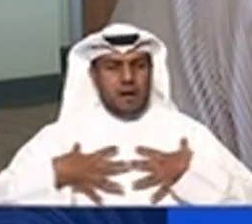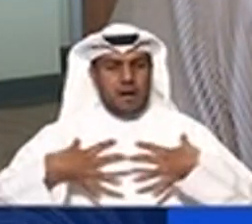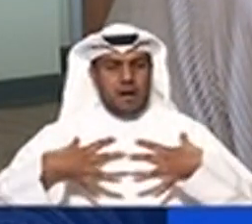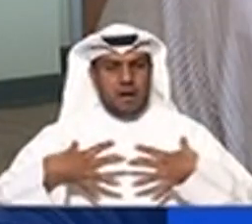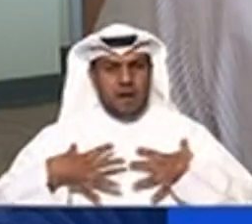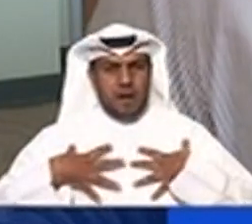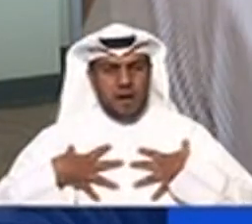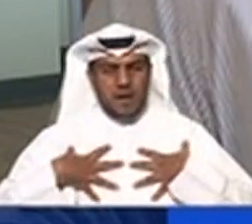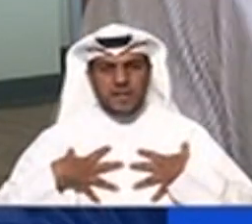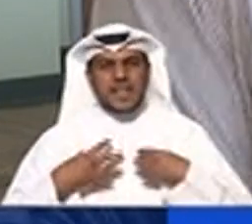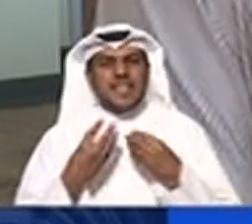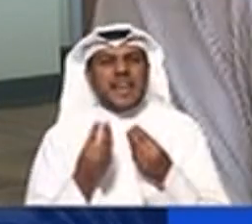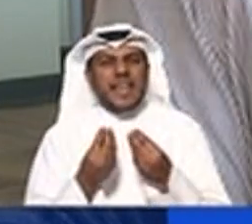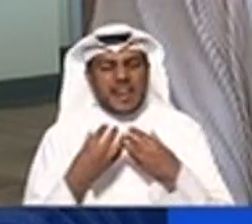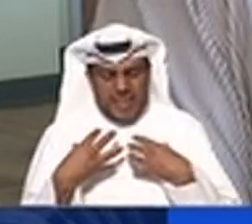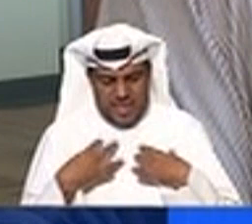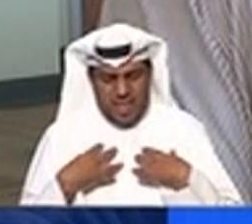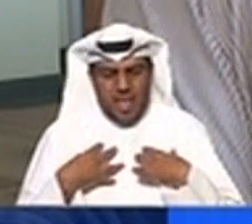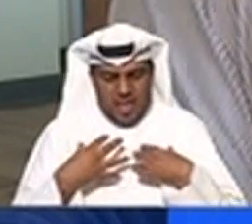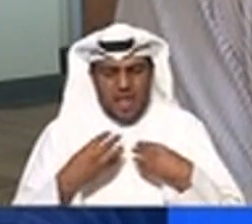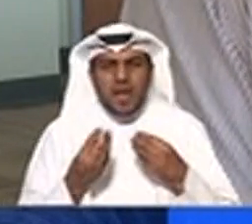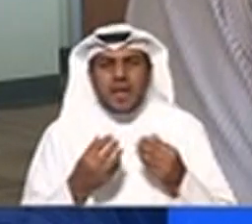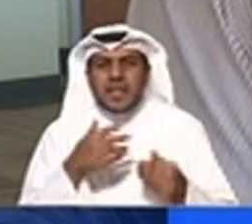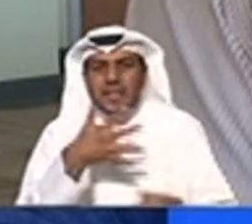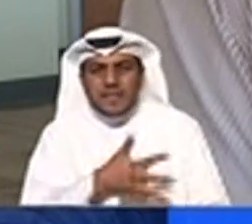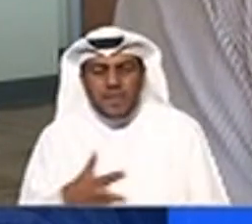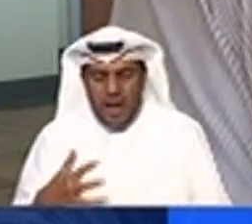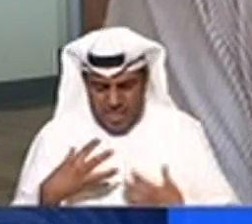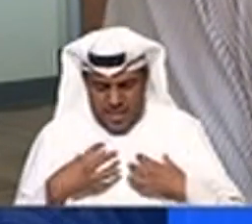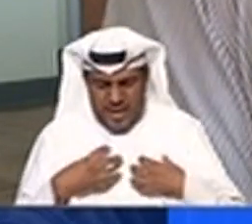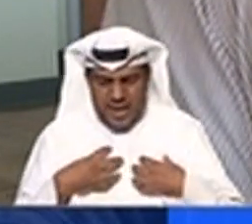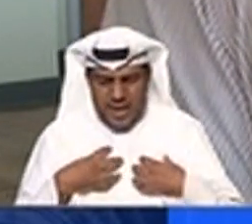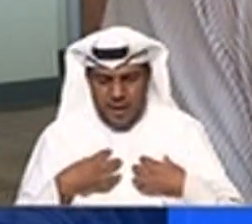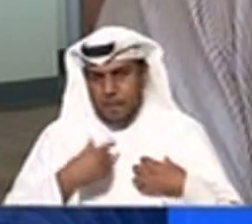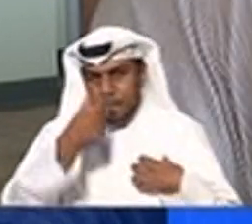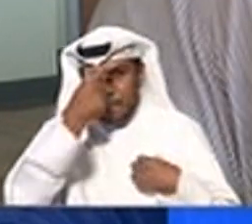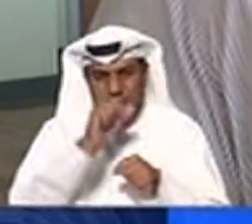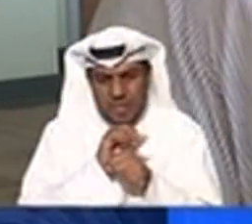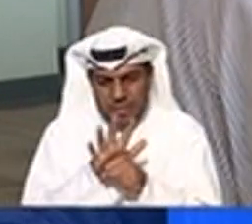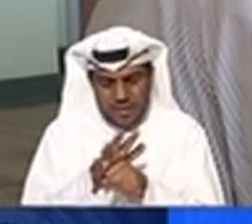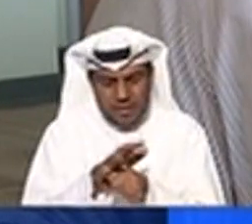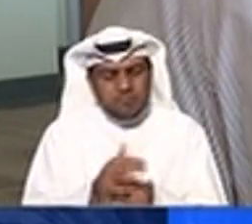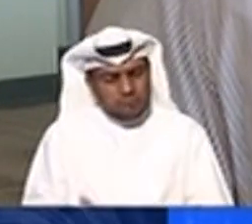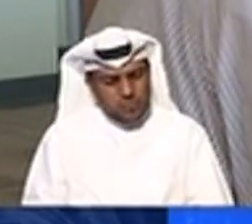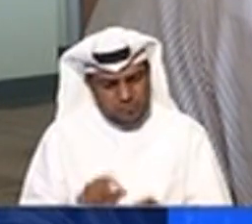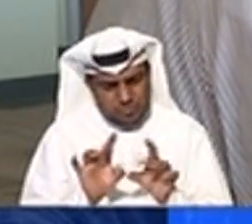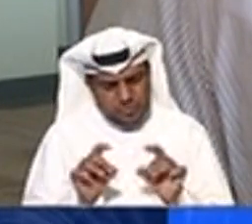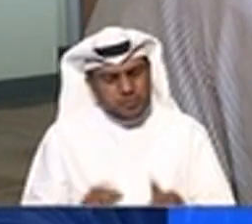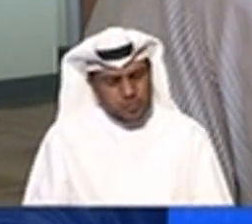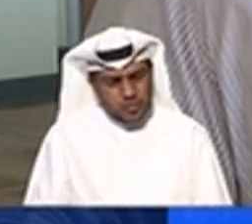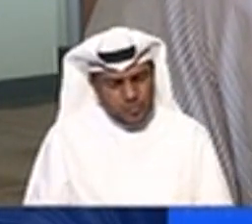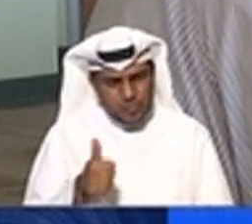لا زال حجم الرئة صغير نسبيا، بحيث أن أي إصابة في الرئة قد